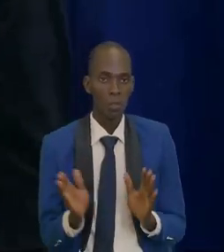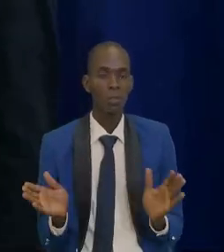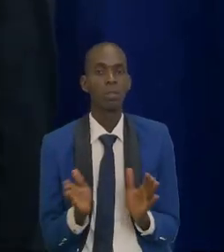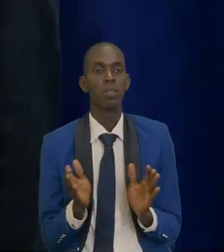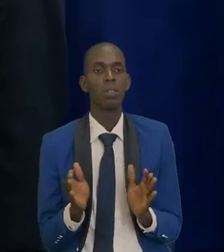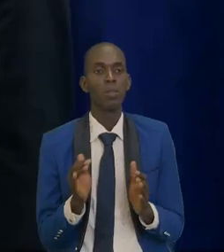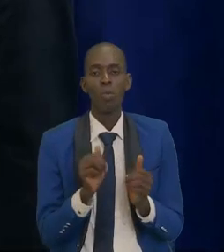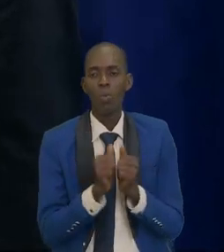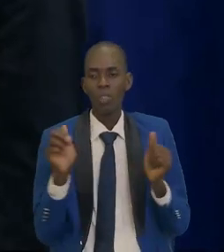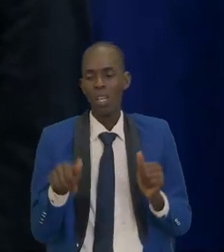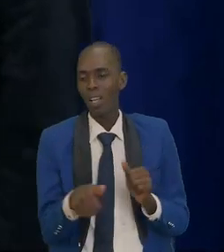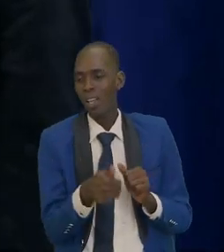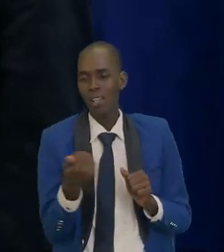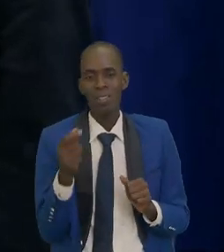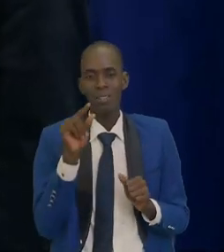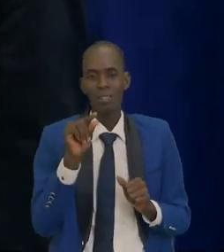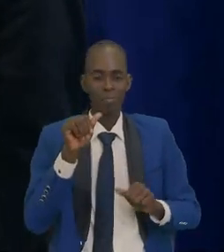sans aucune ombre de doute,